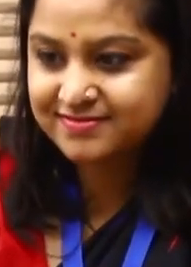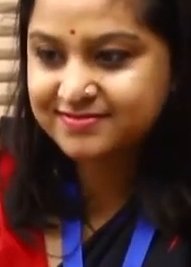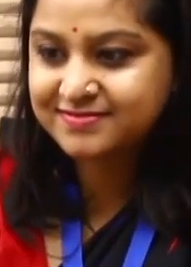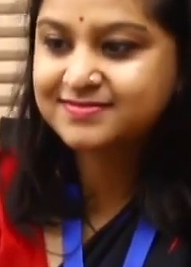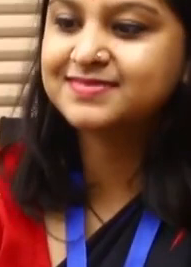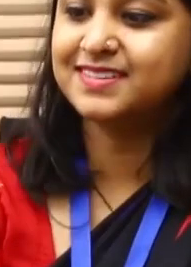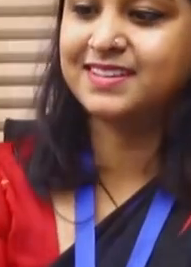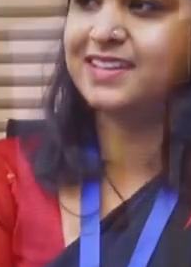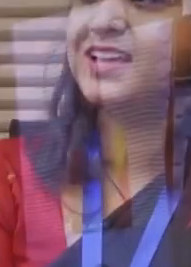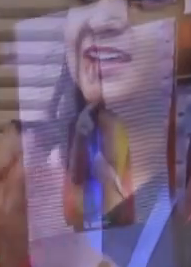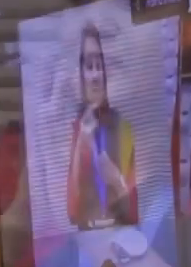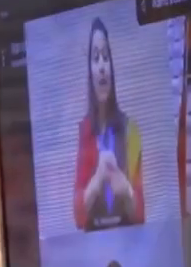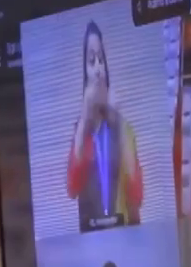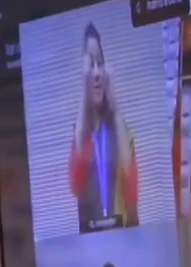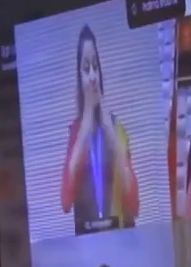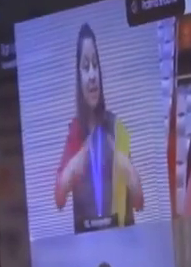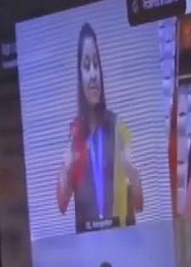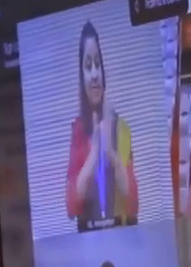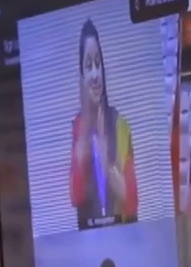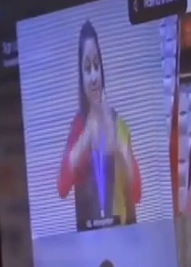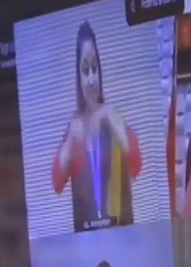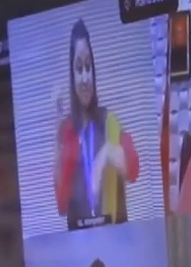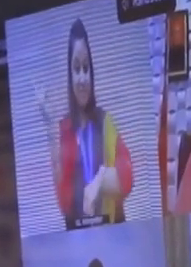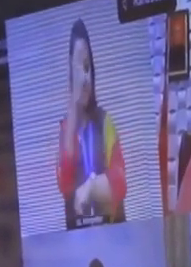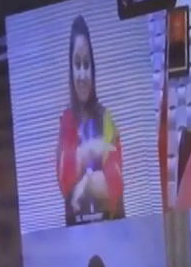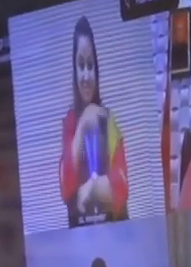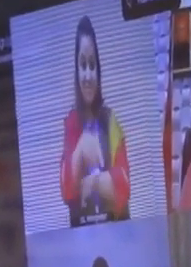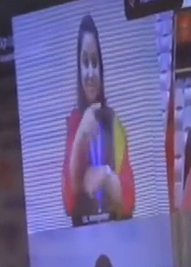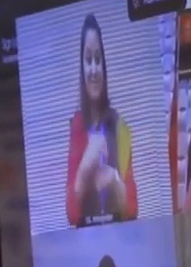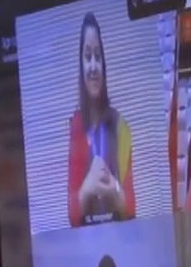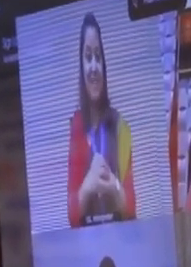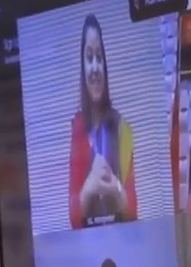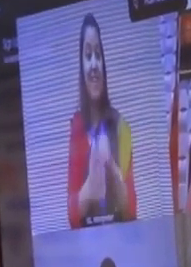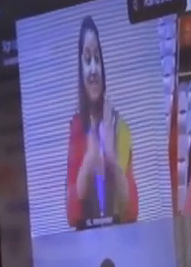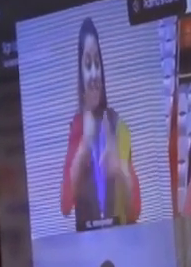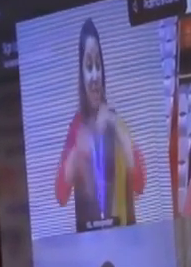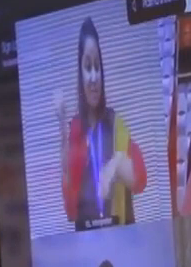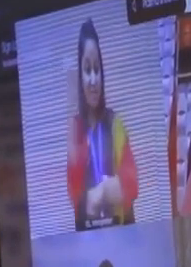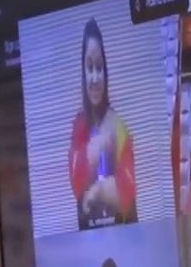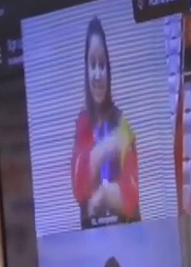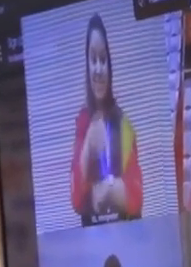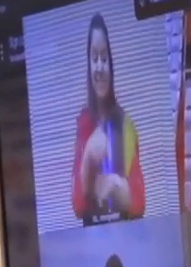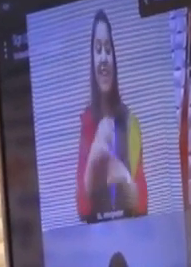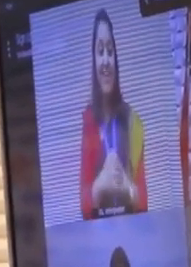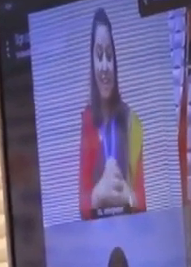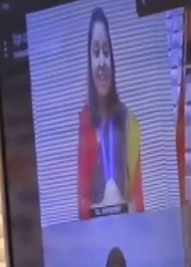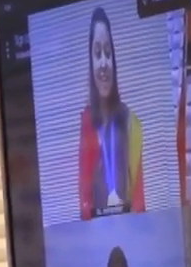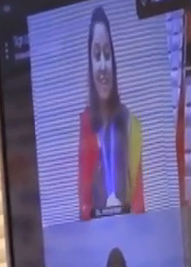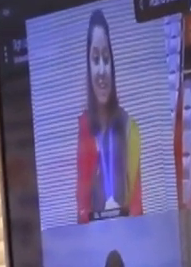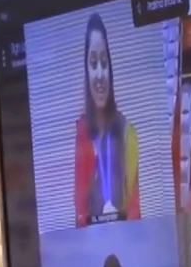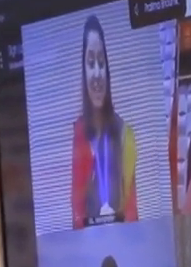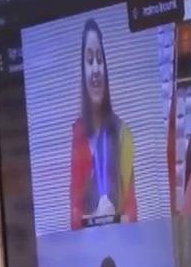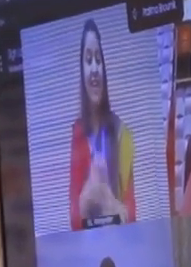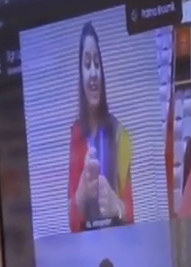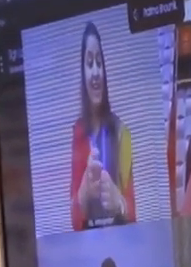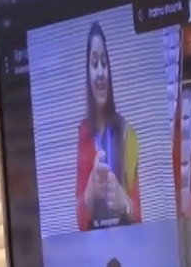सबको मेरे सादर प्रणाम दे। सांकेतिक भाषा दिवस हम उत्सव के